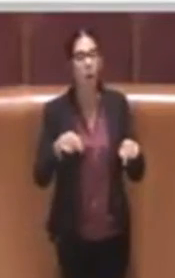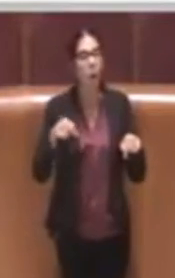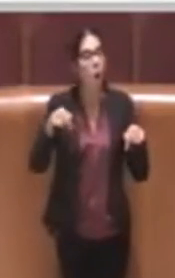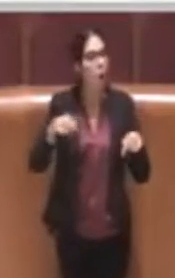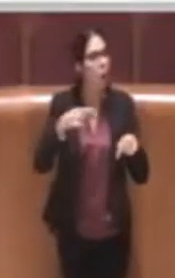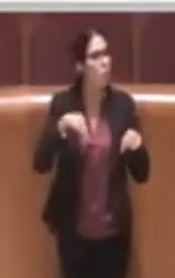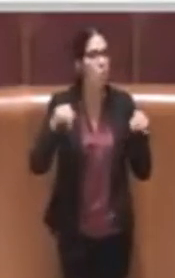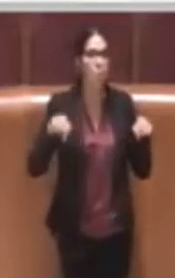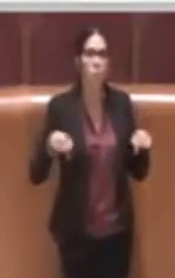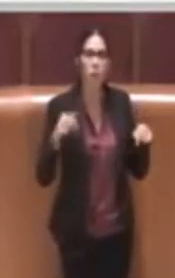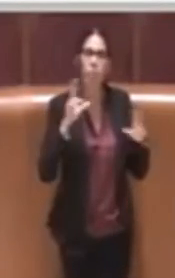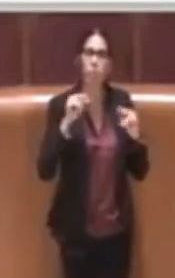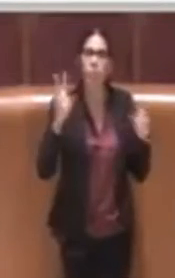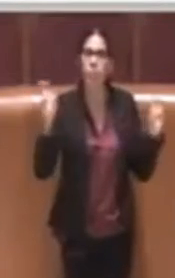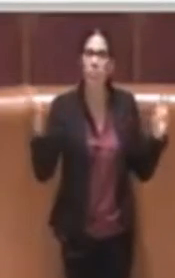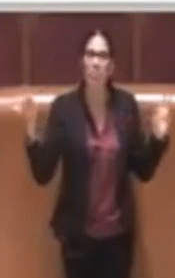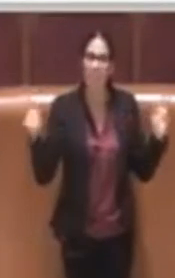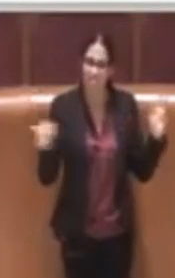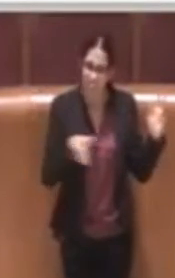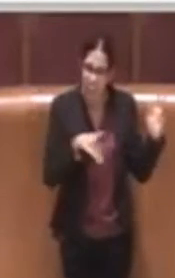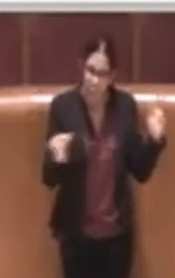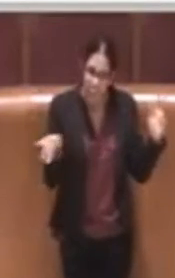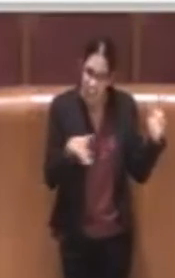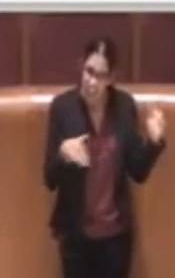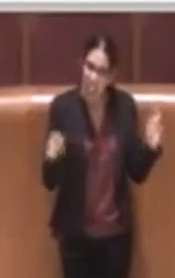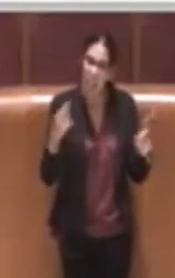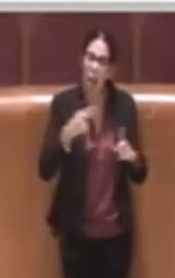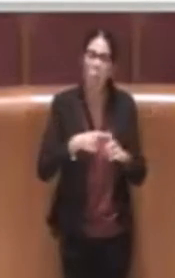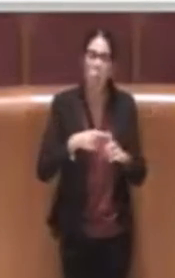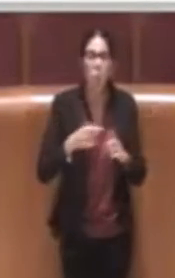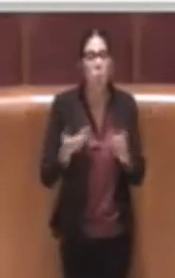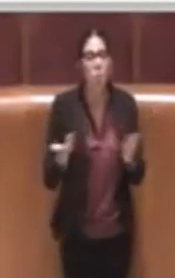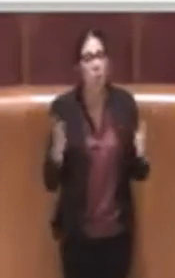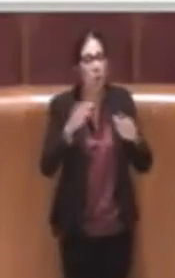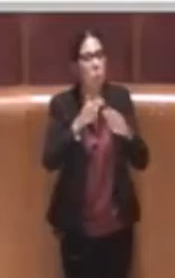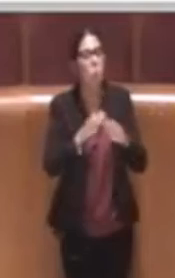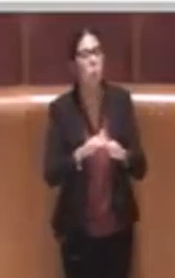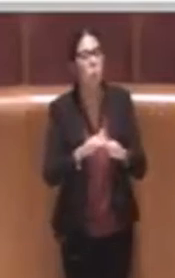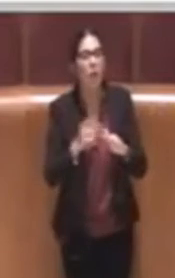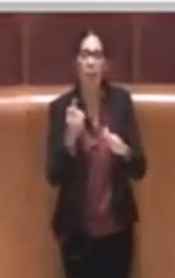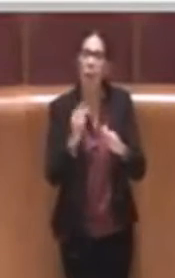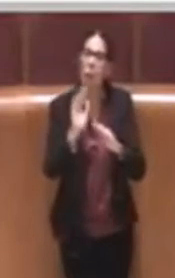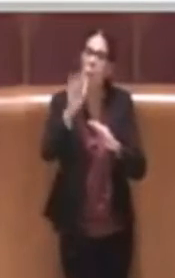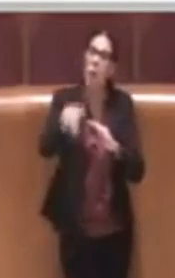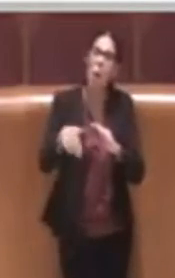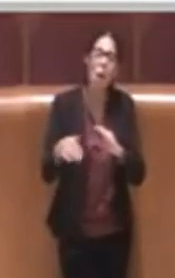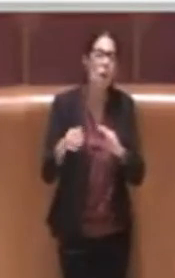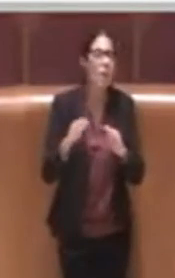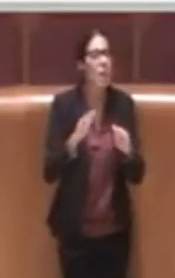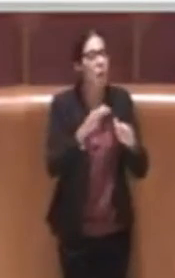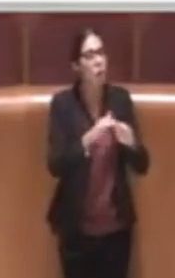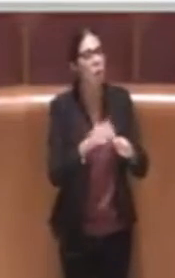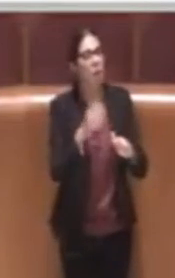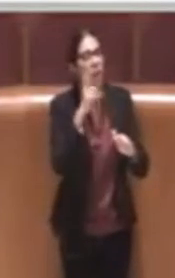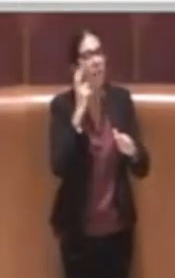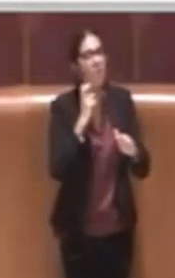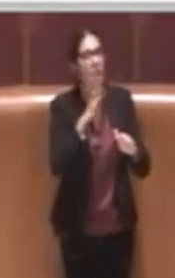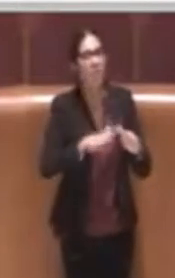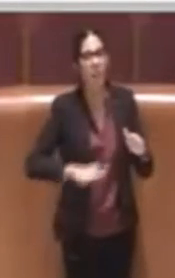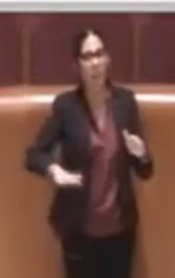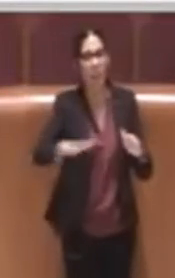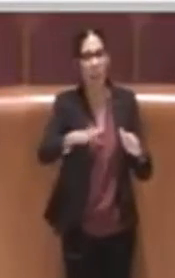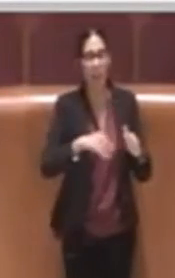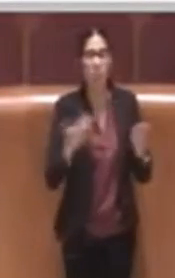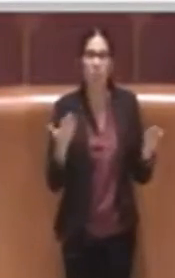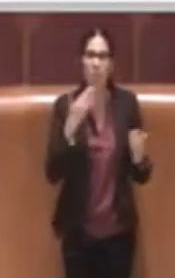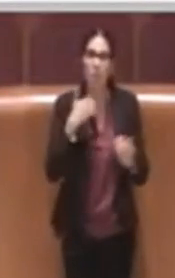della salvaguardia ovviamente di una collina e del verde. Ecco, questo credo che sia importante parlare di questo,